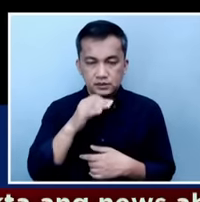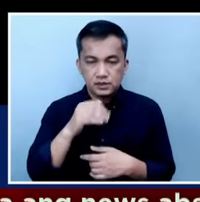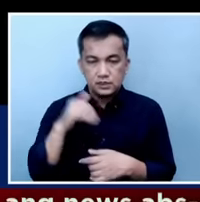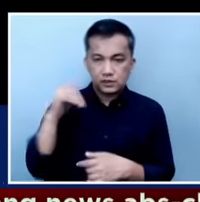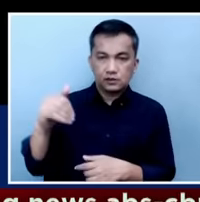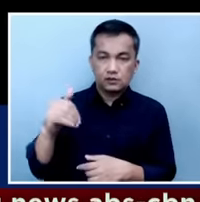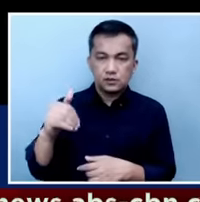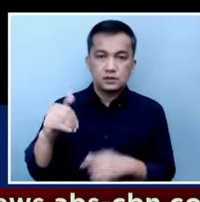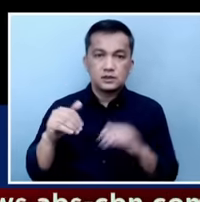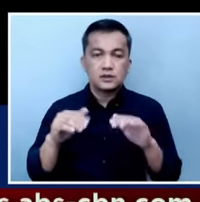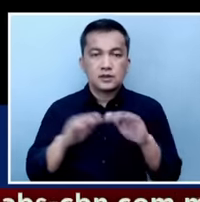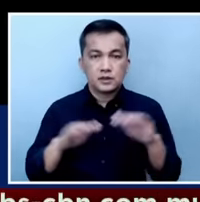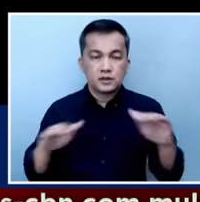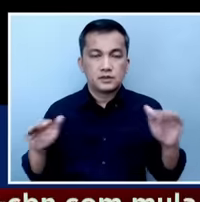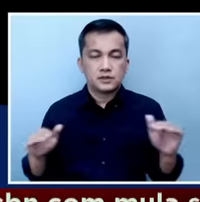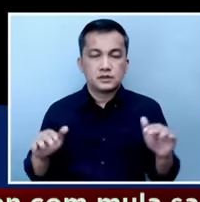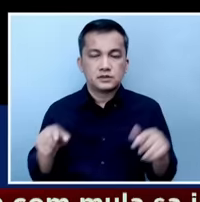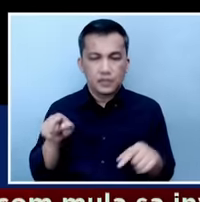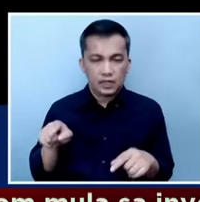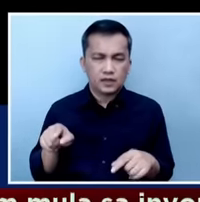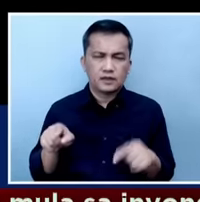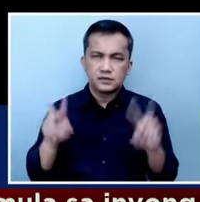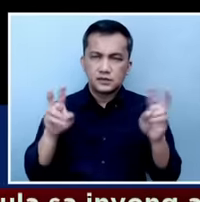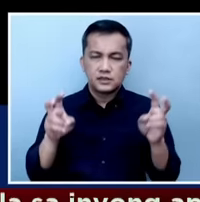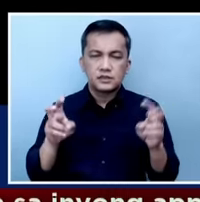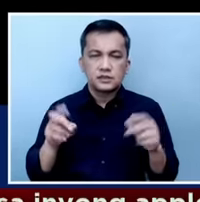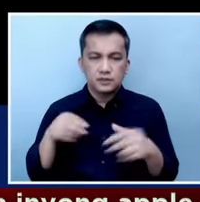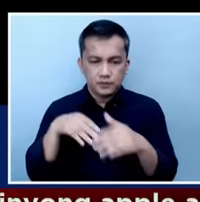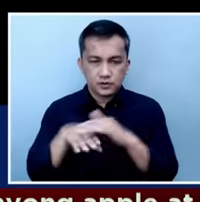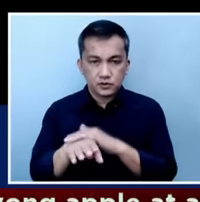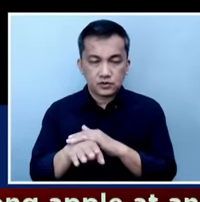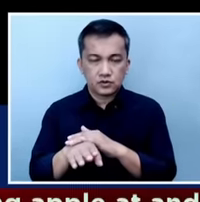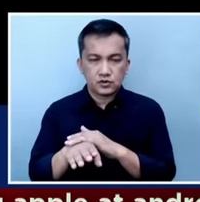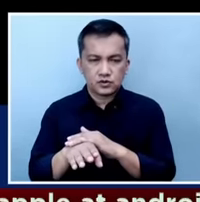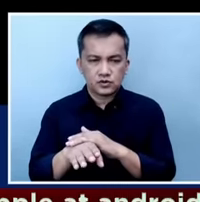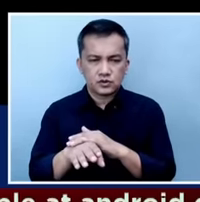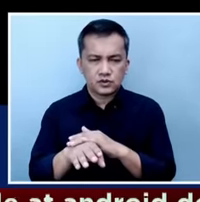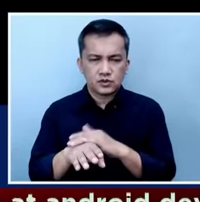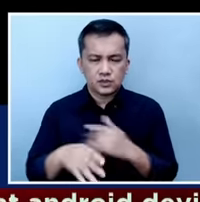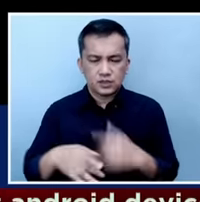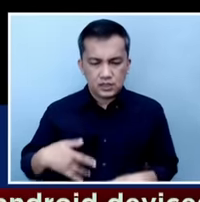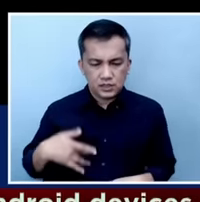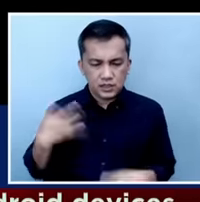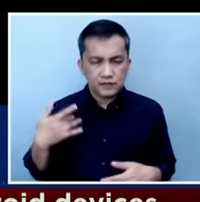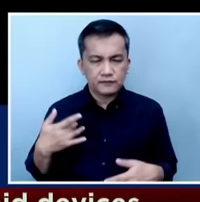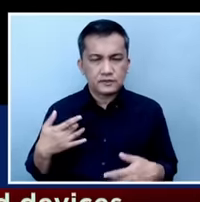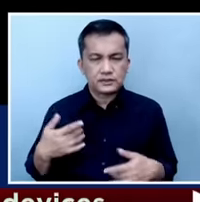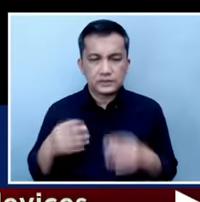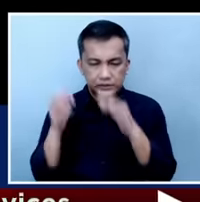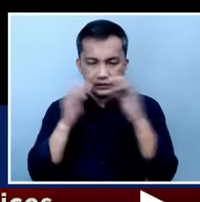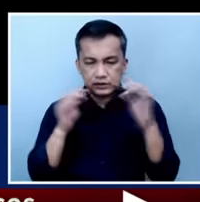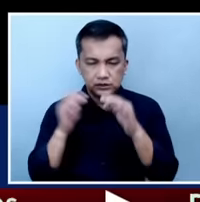mga kabataan natin diyan sa pagpasok sa lifestyle ng drug taking.